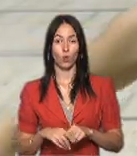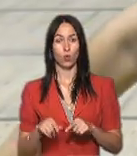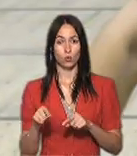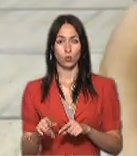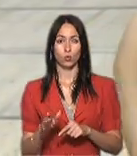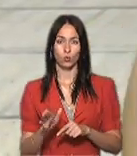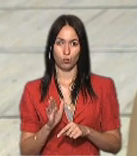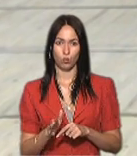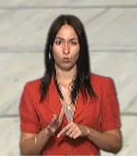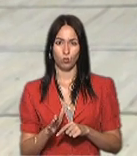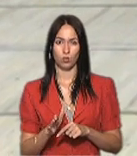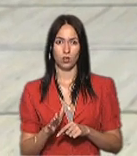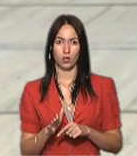все